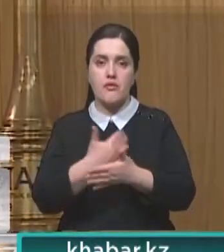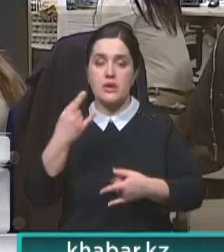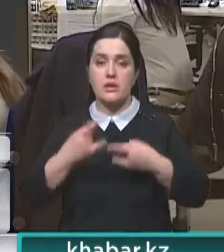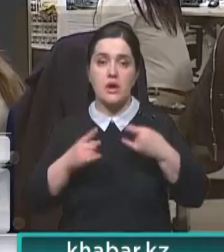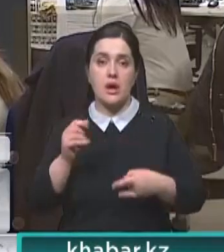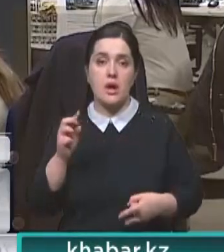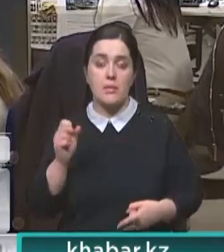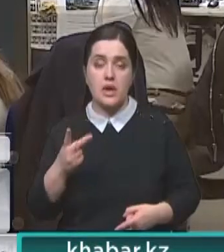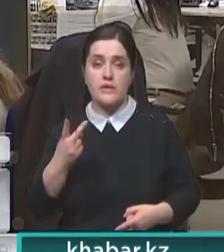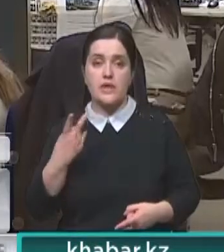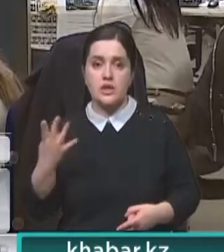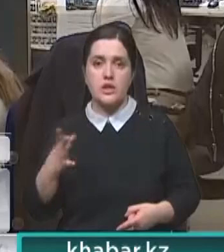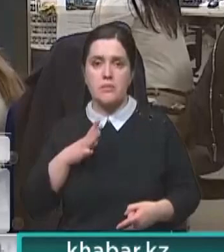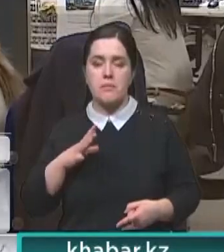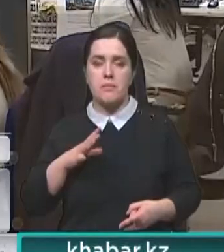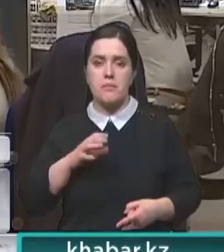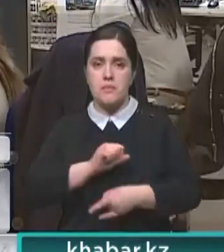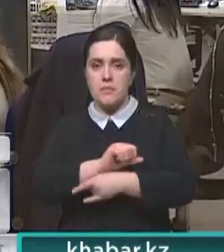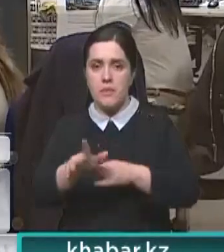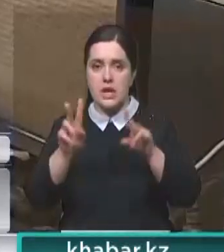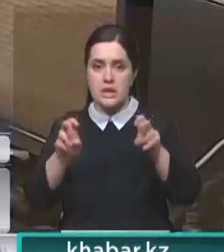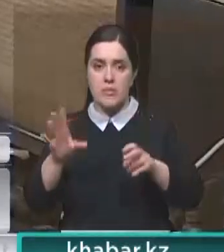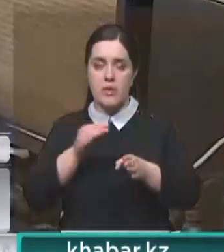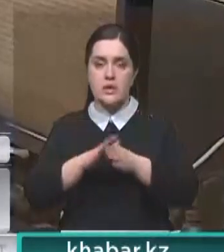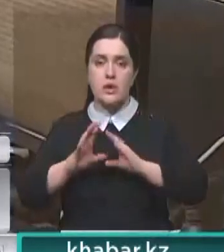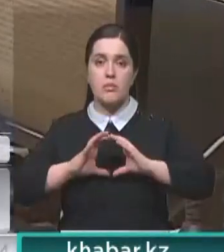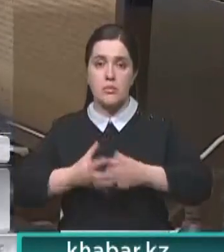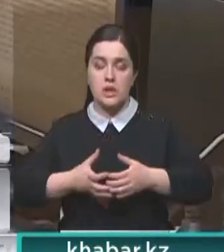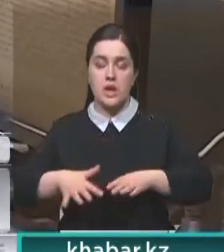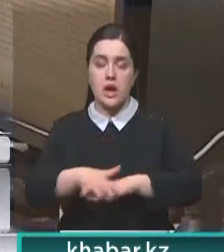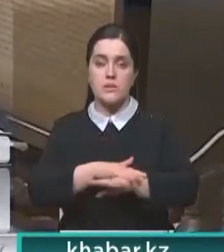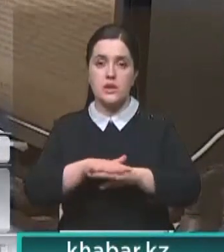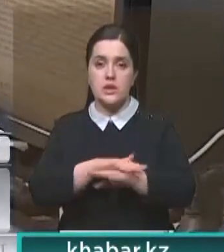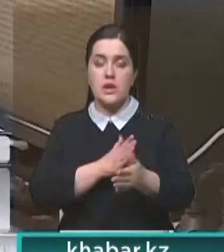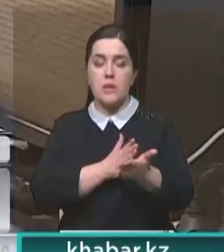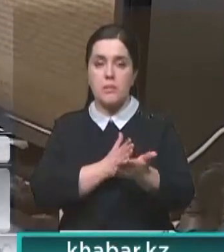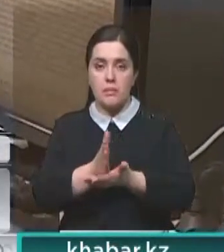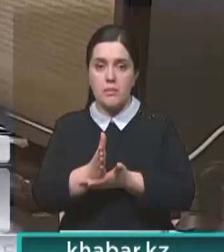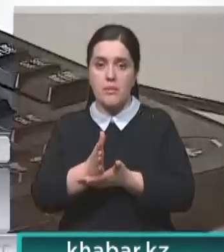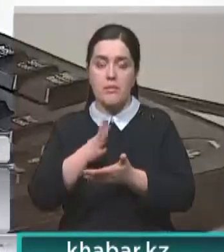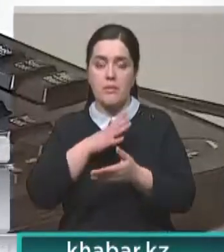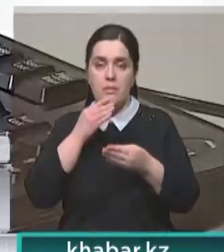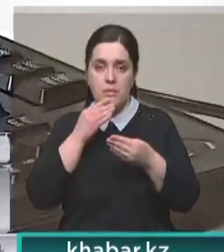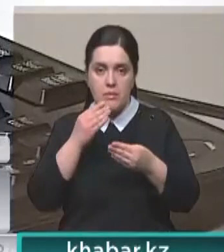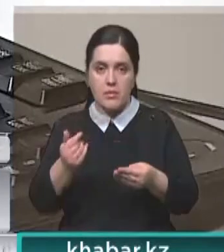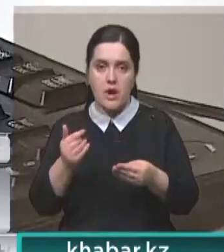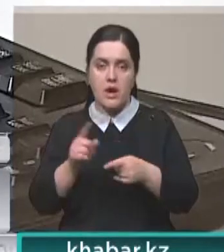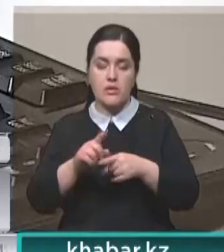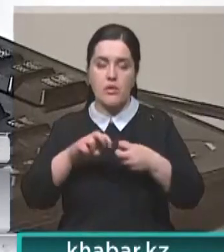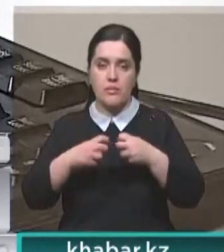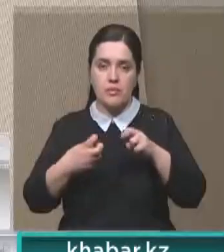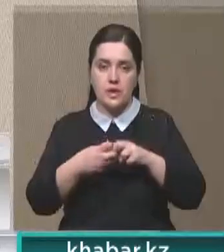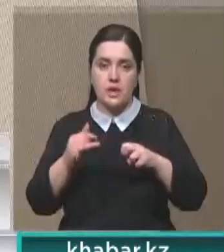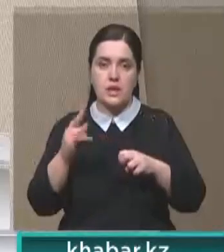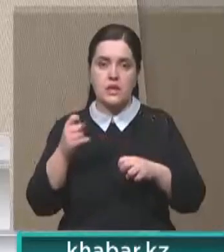телеканала «Хабар-24» разлетались по цитатам по всему миру. Общественно-политические дискуссии экспертов привлекли не к одной проблеме в стране